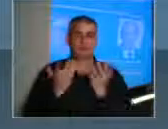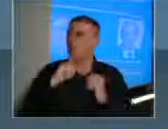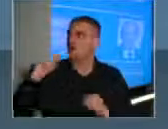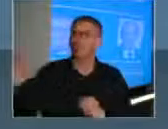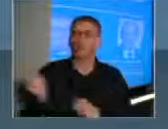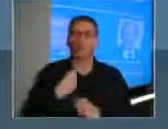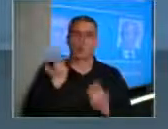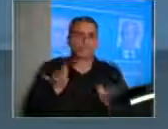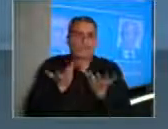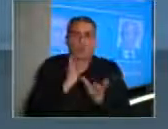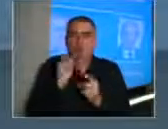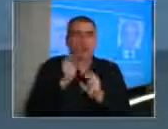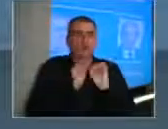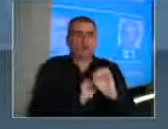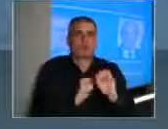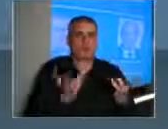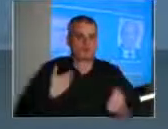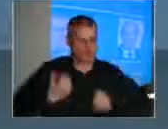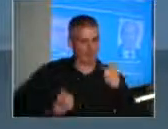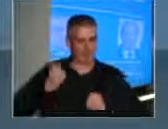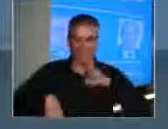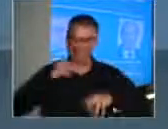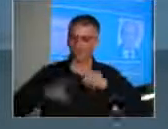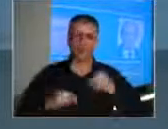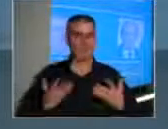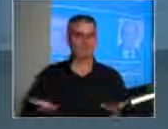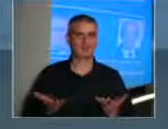כל התומכים? זה, אתה יודע, אנרגיה, בחירות.